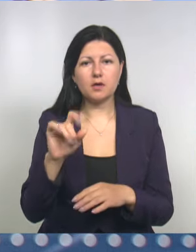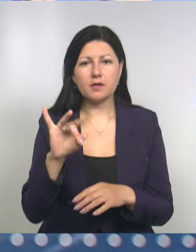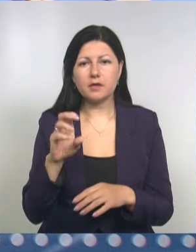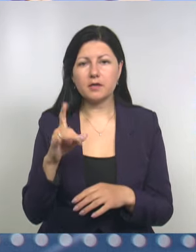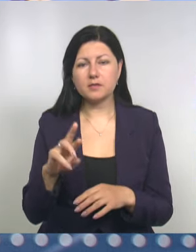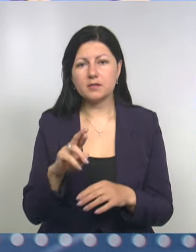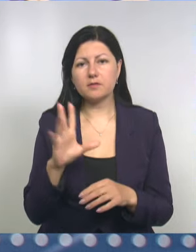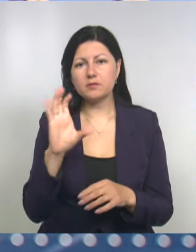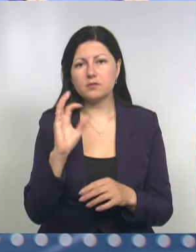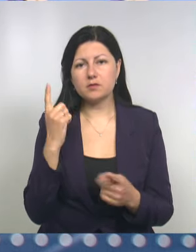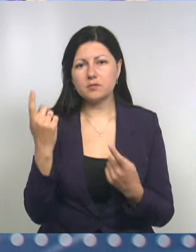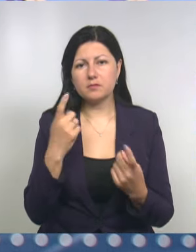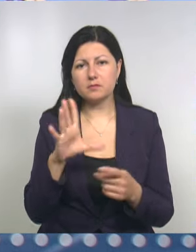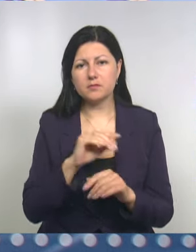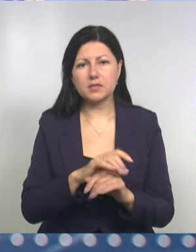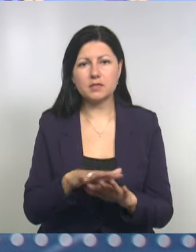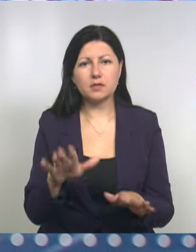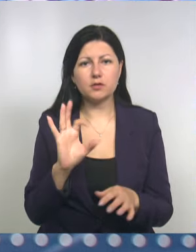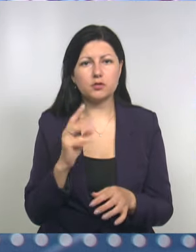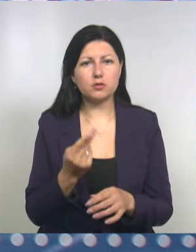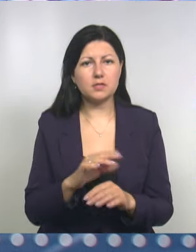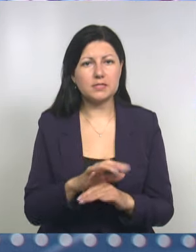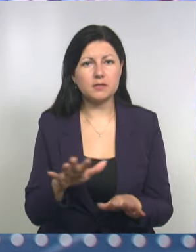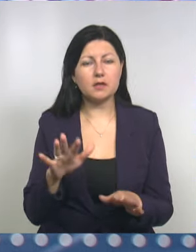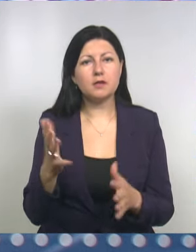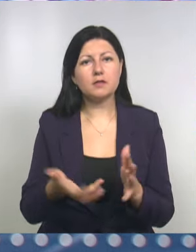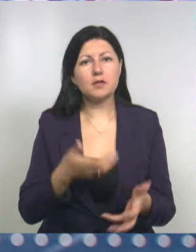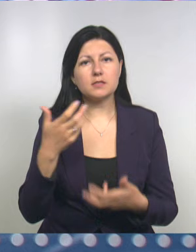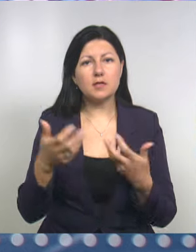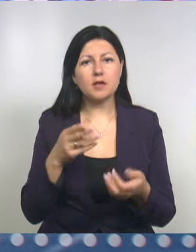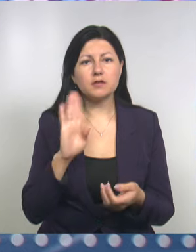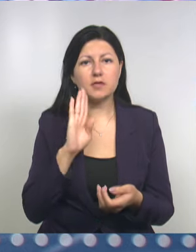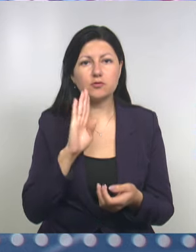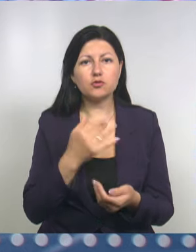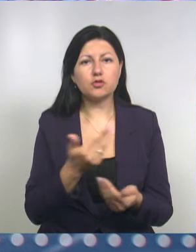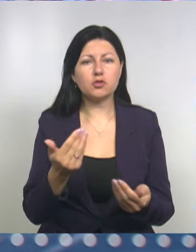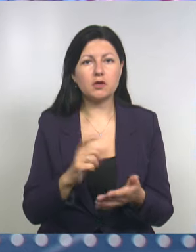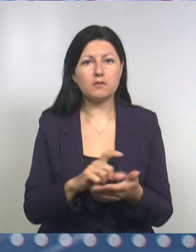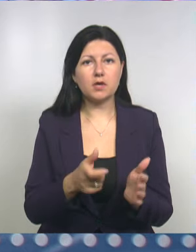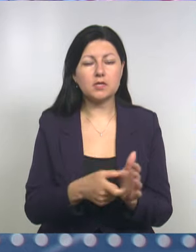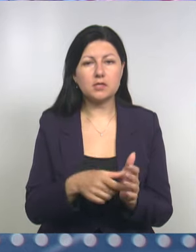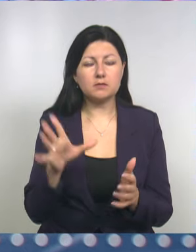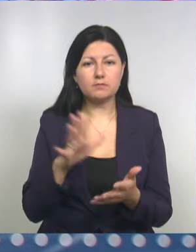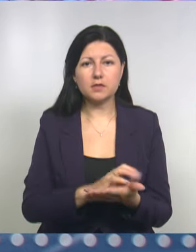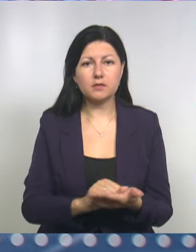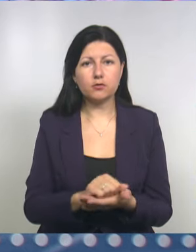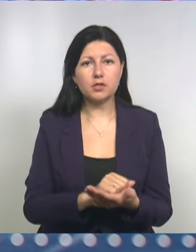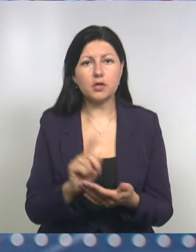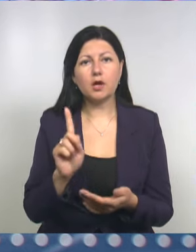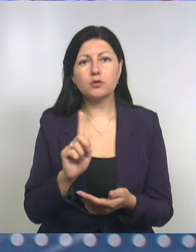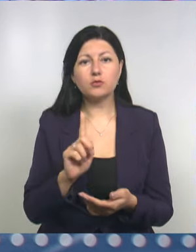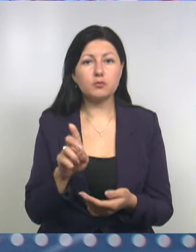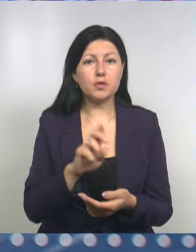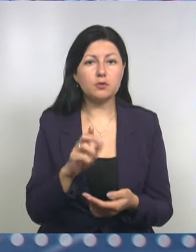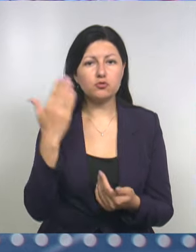соцсетям. Первой за помощью обратилась девушка, которую достали из-под завалов и чья квартира превратилась в руины. В том, что для